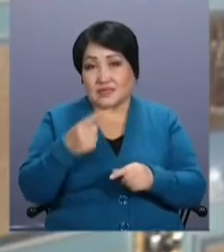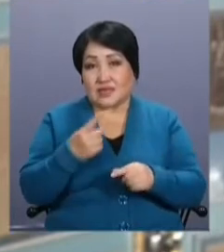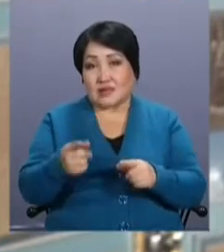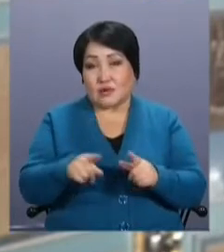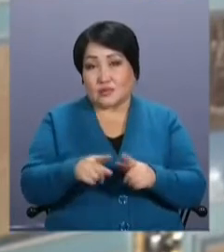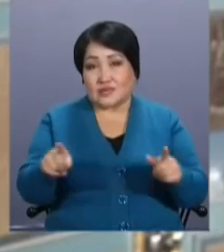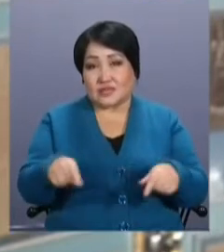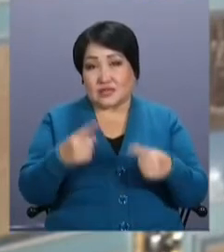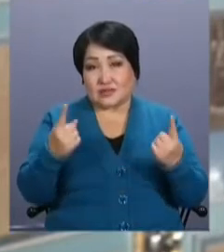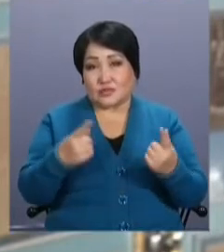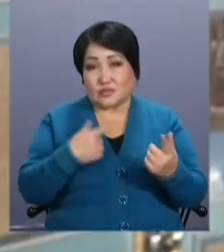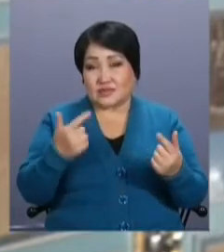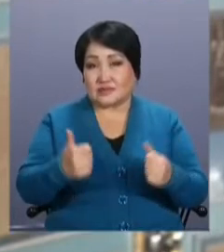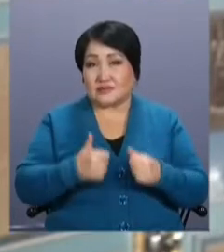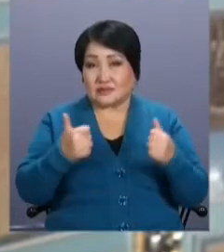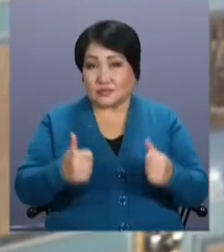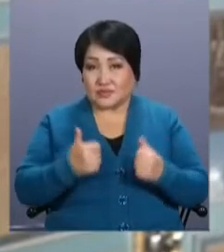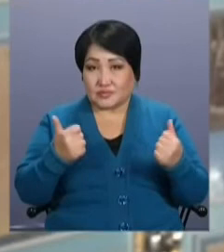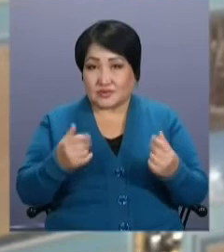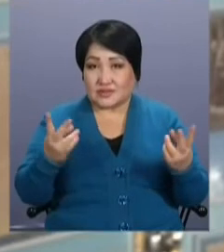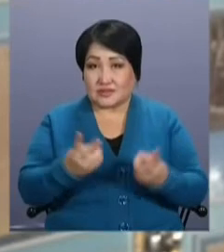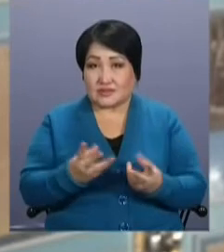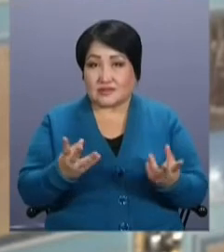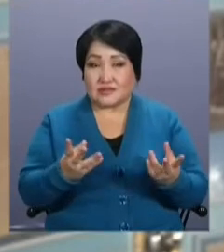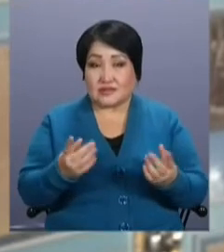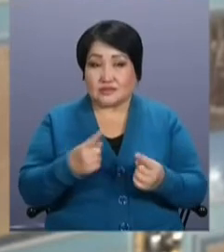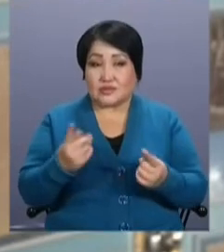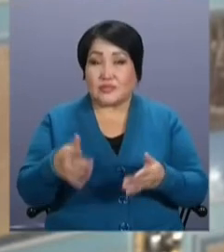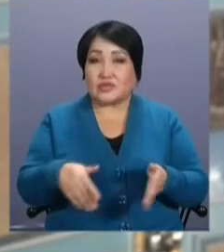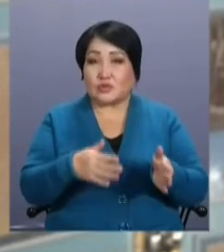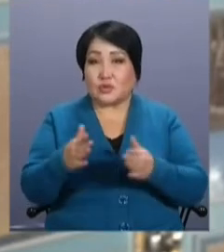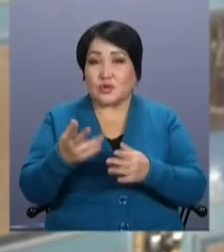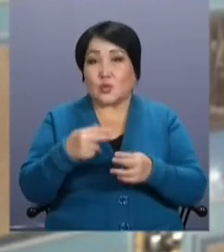жаһандануға икемделуіміз керек. Сол икемделудің бір жолы осы